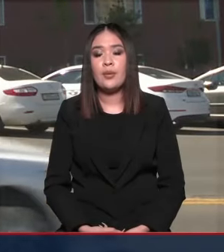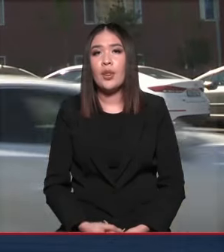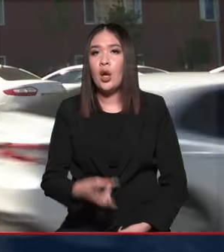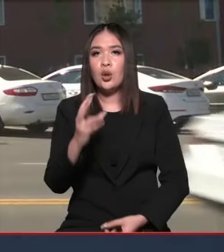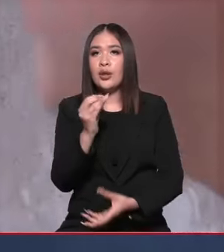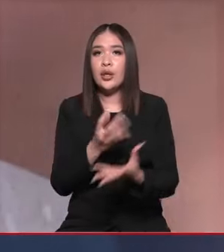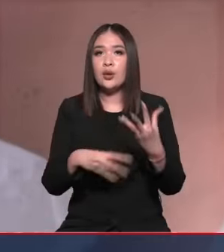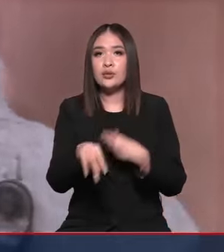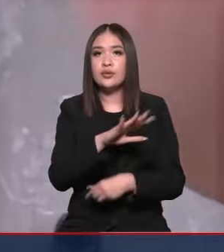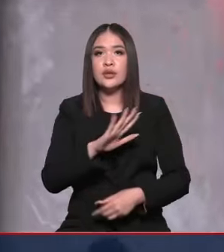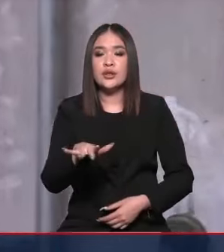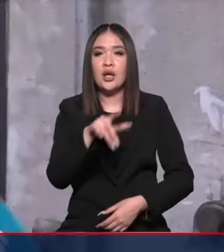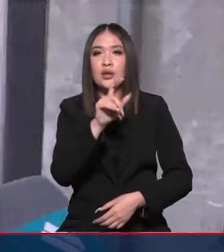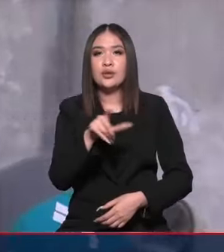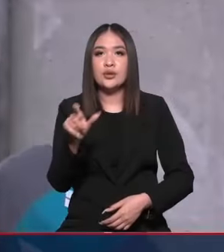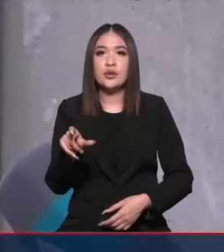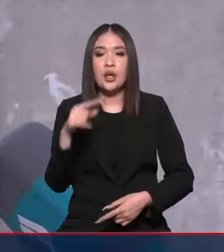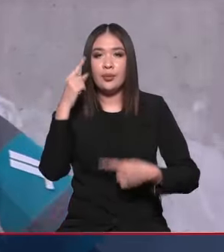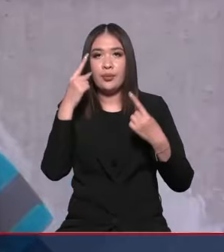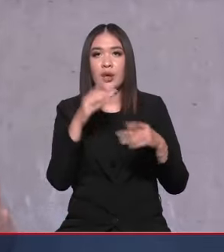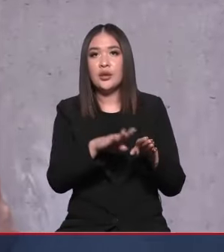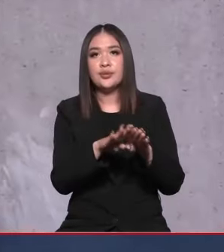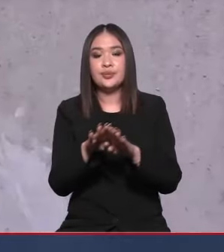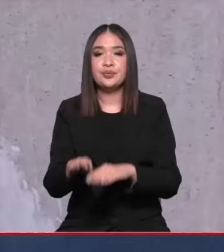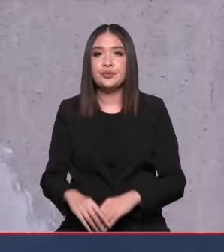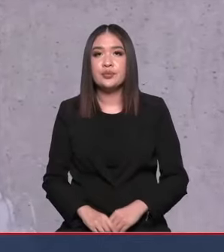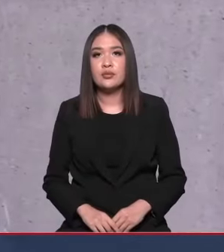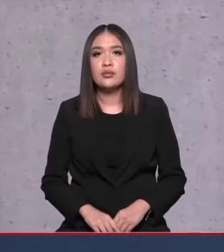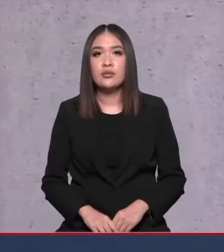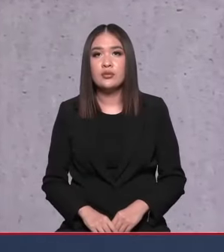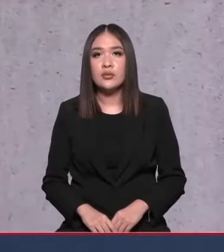всех водителей такое же мнение. Платная парковка не